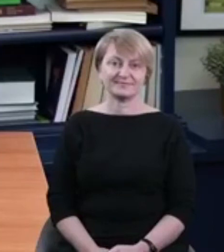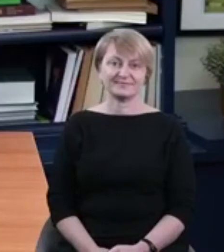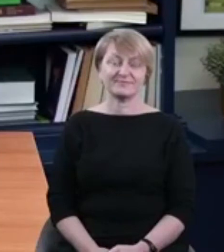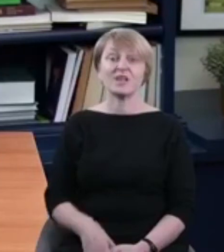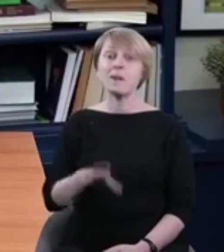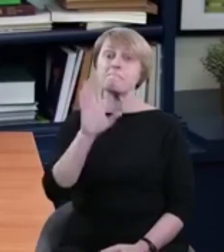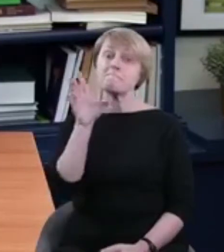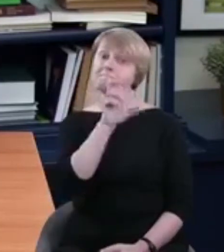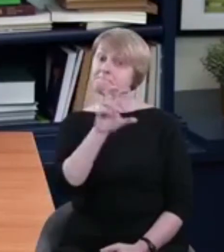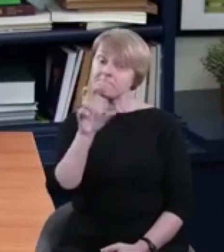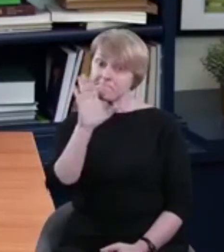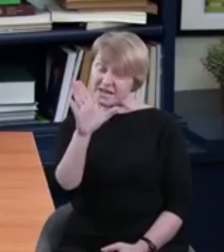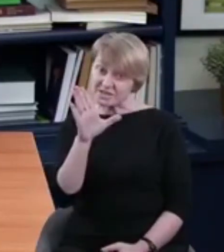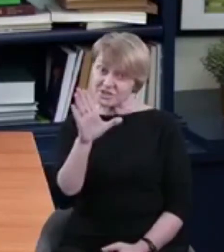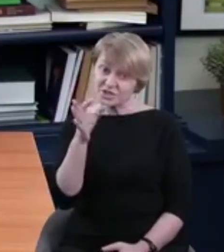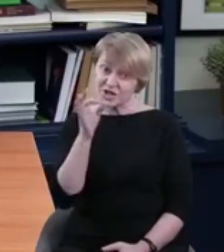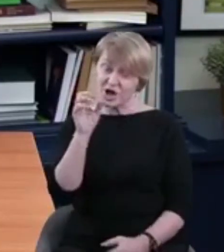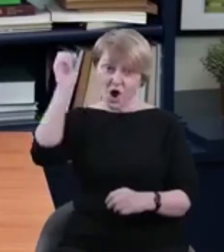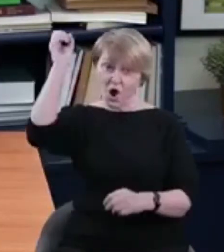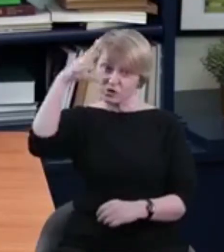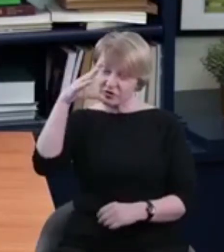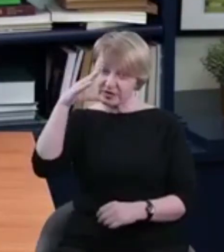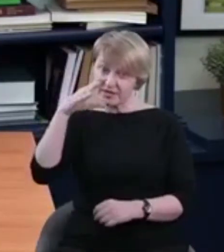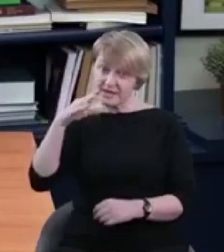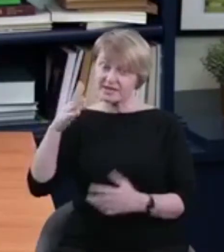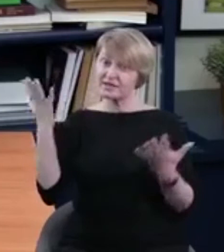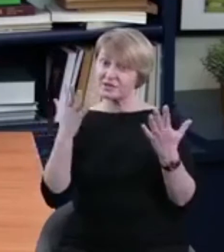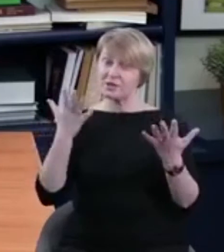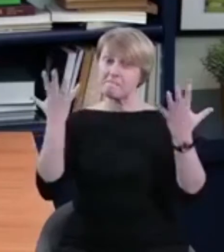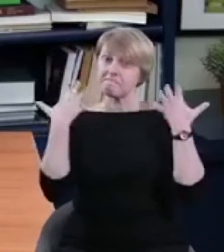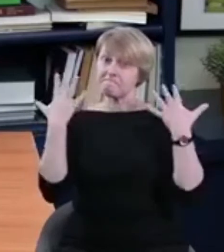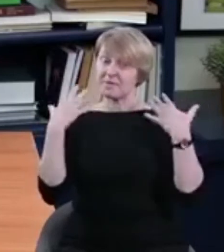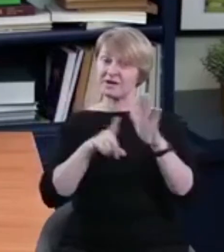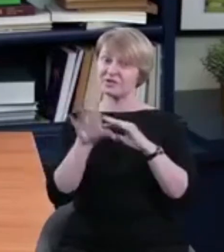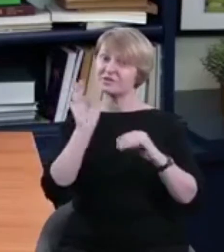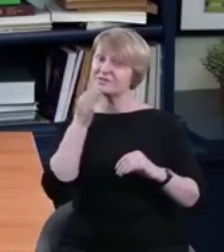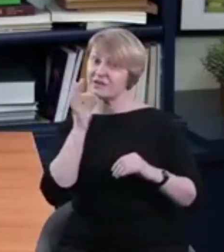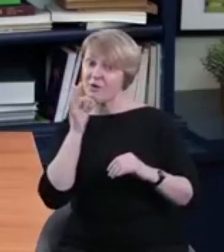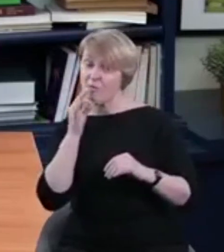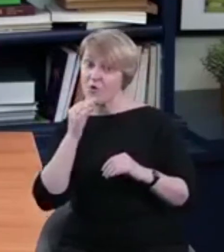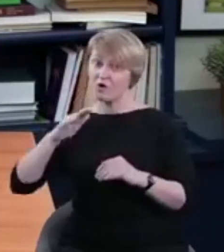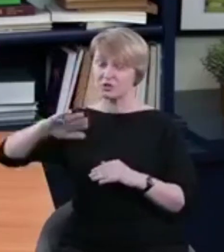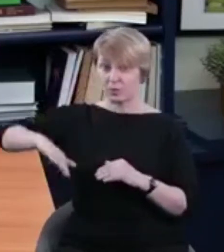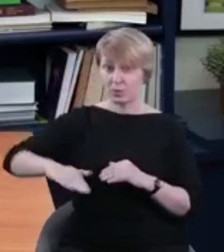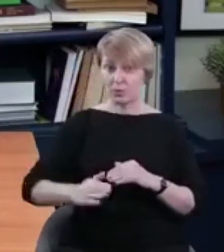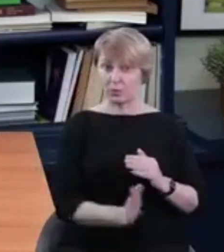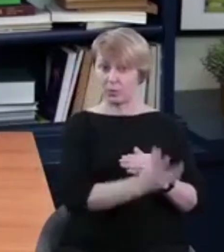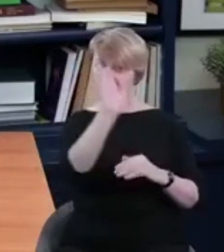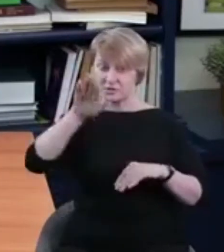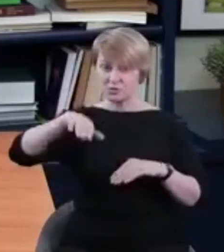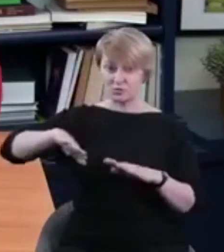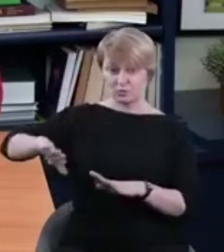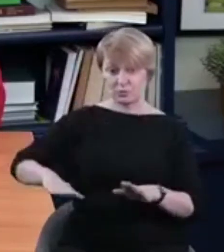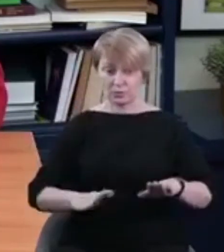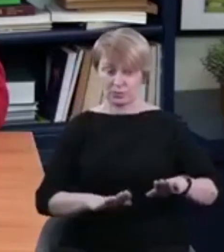czy będzie kiedyś oświetlenie nas i parku na marginesie nie wykluczam nie wykluczam chociaż oczywiście w skate park jest takim miejscem które jest